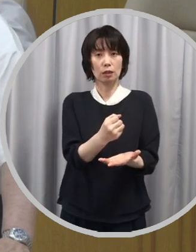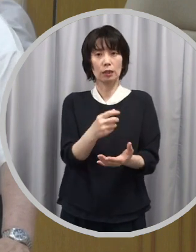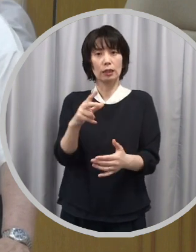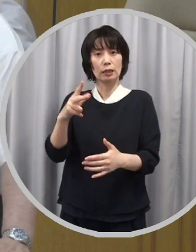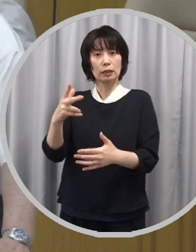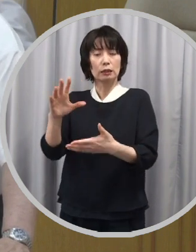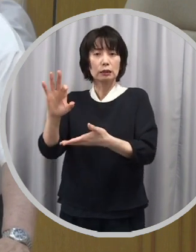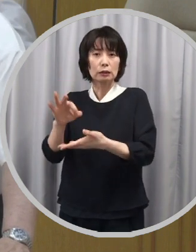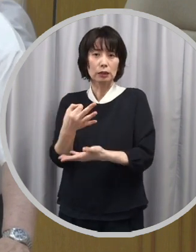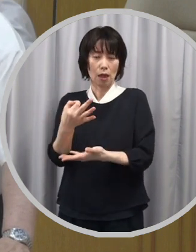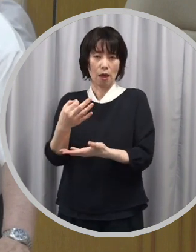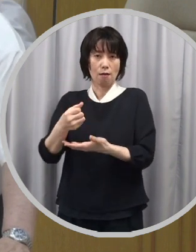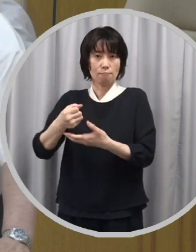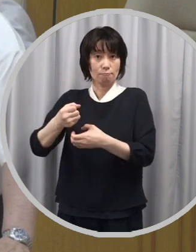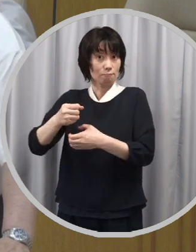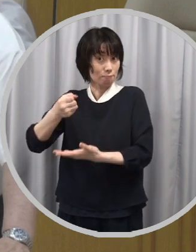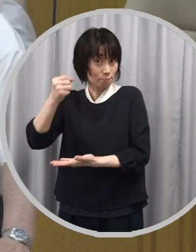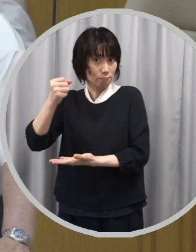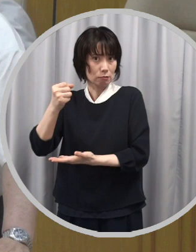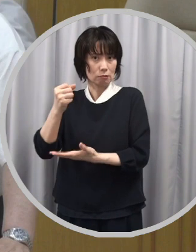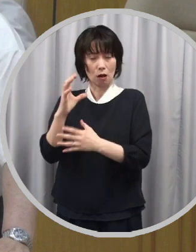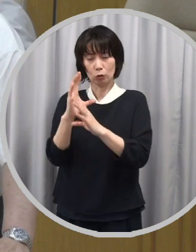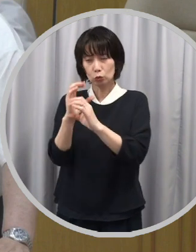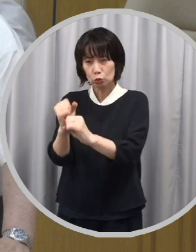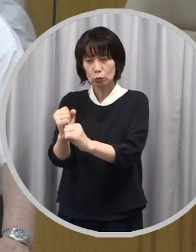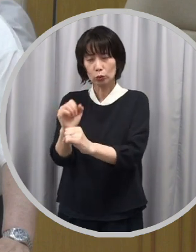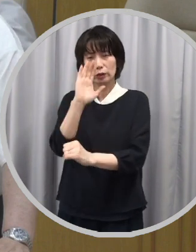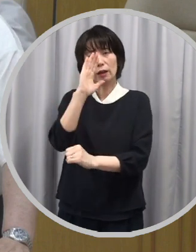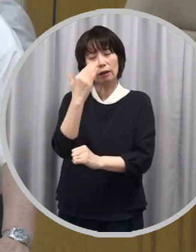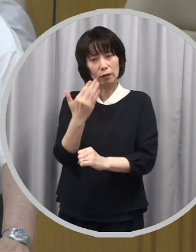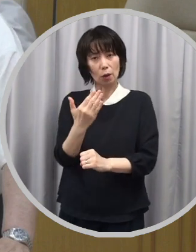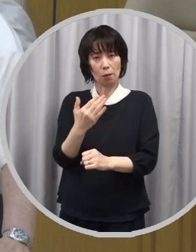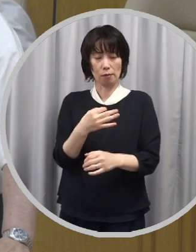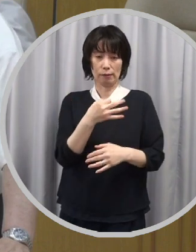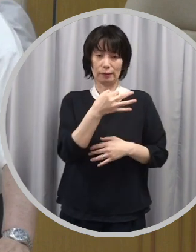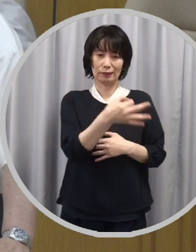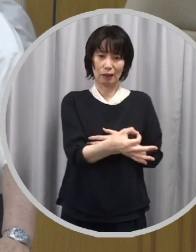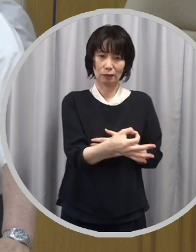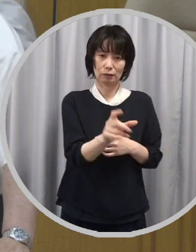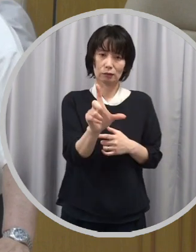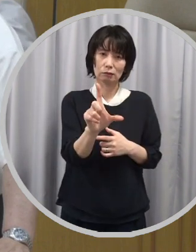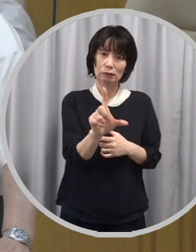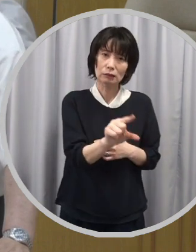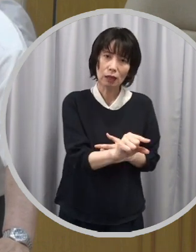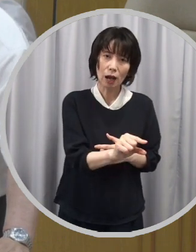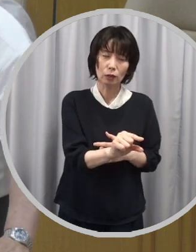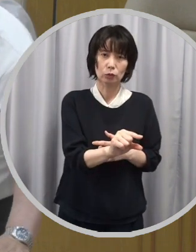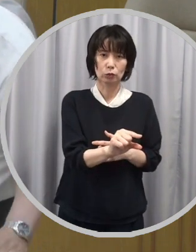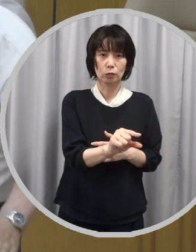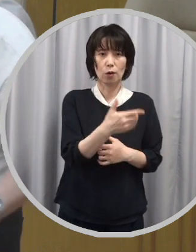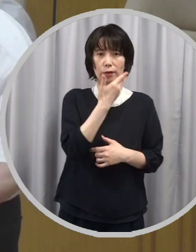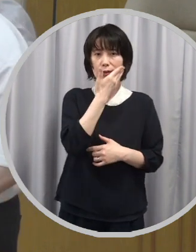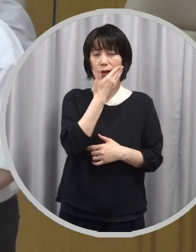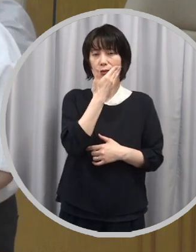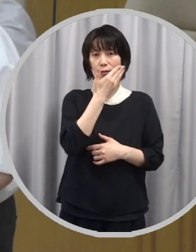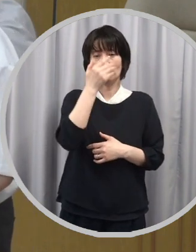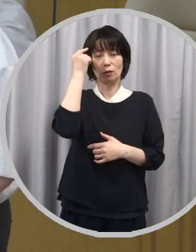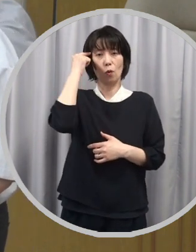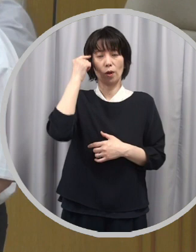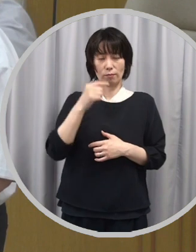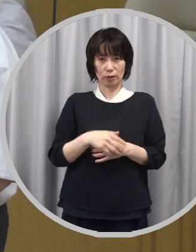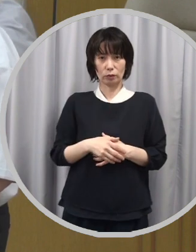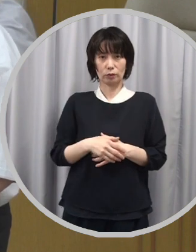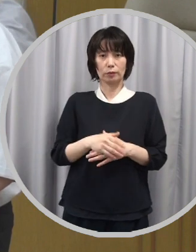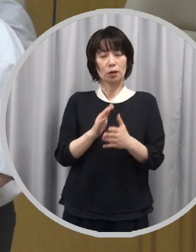けが注目されがちですが、歳出の削減の方も大切と考えます